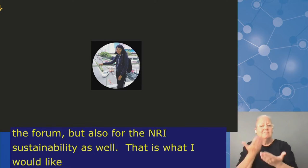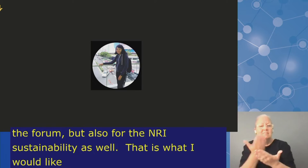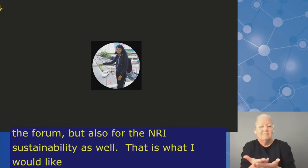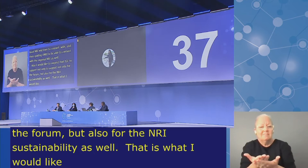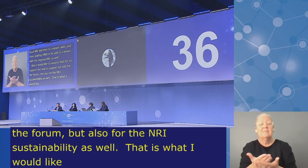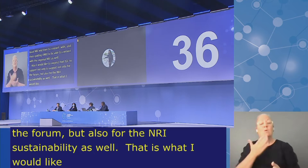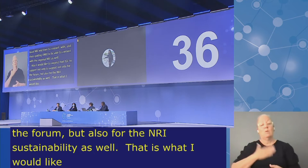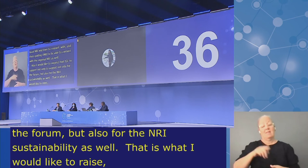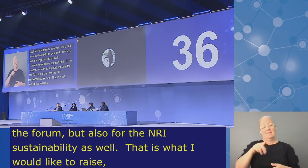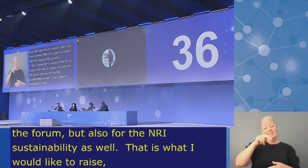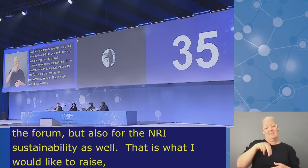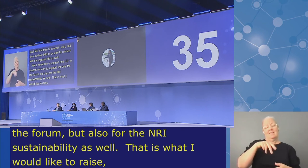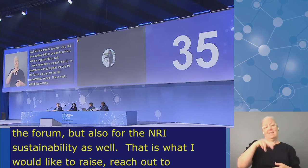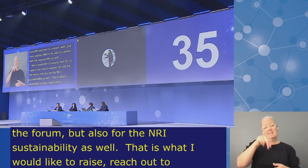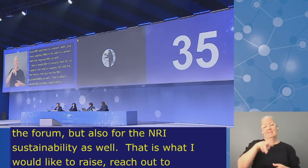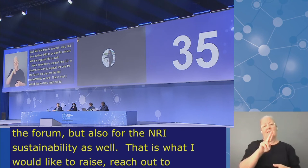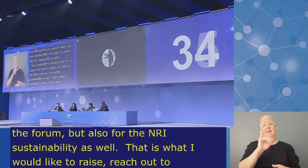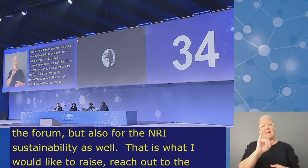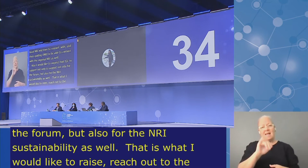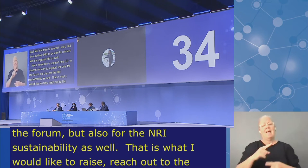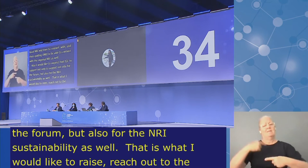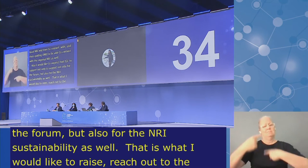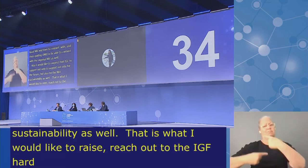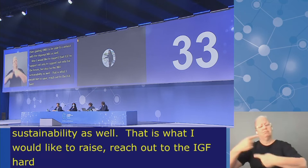приступили к дальнейшей поддержке